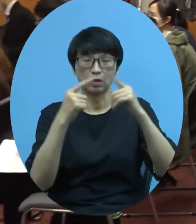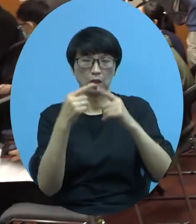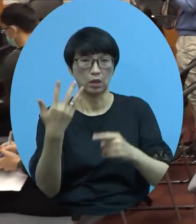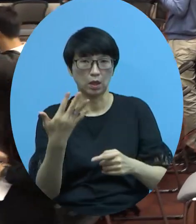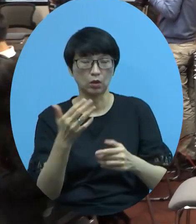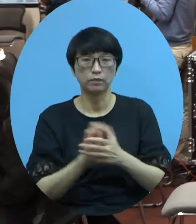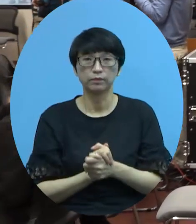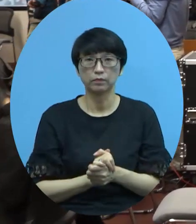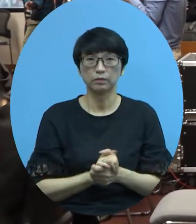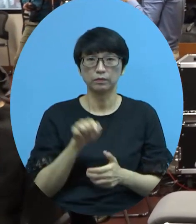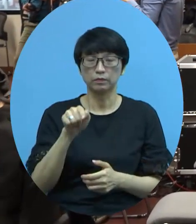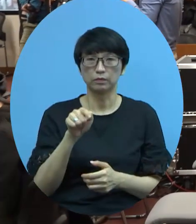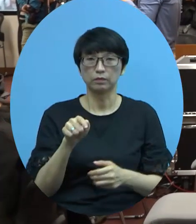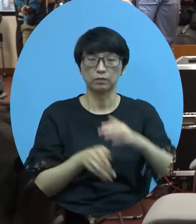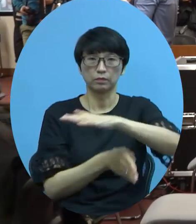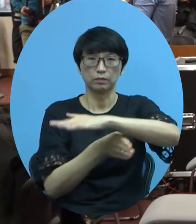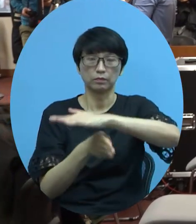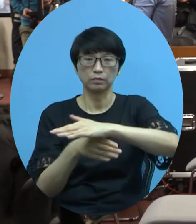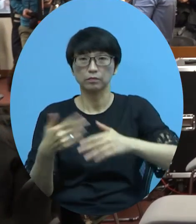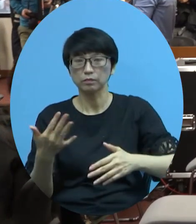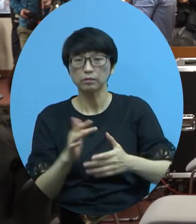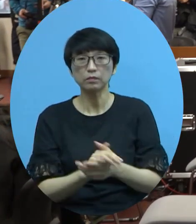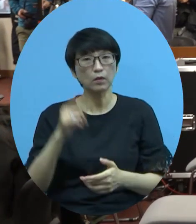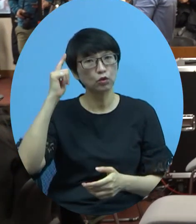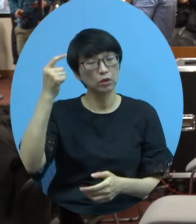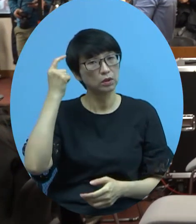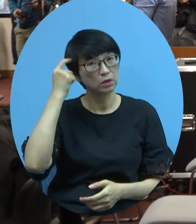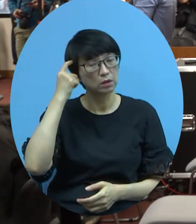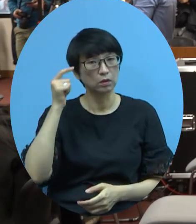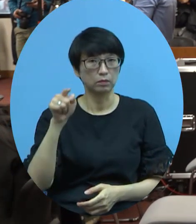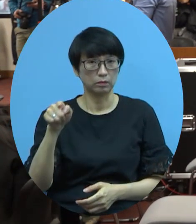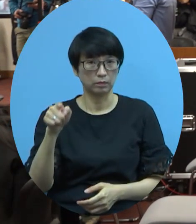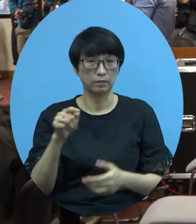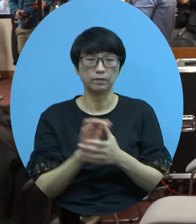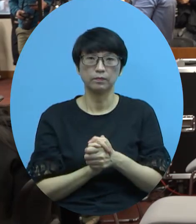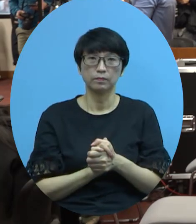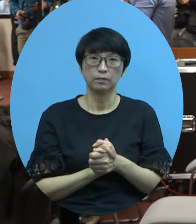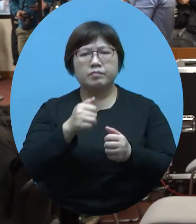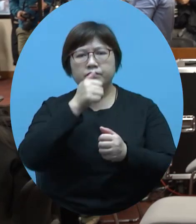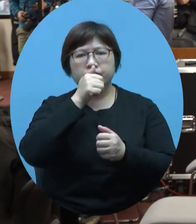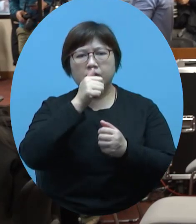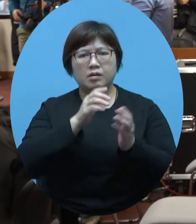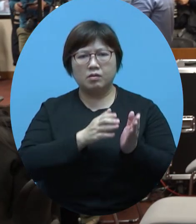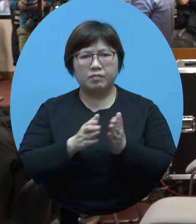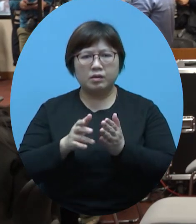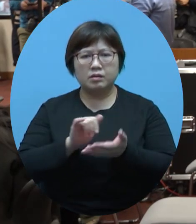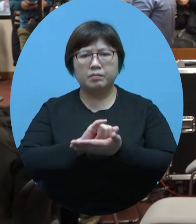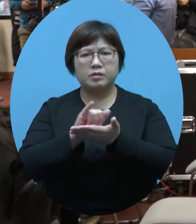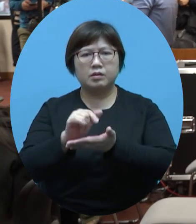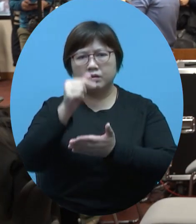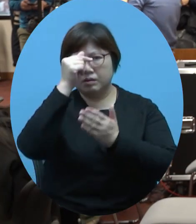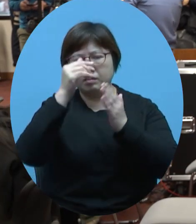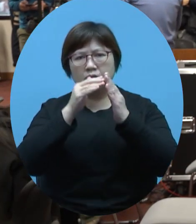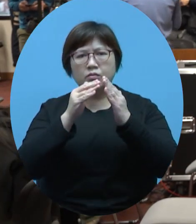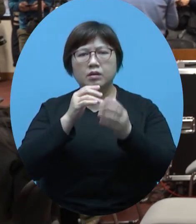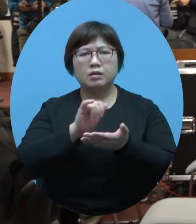喺嗰一間單位度啦？另外都想知道其實佢個父親被安排咗入院，其實係入咗